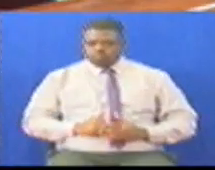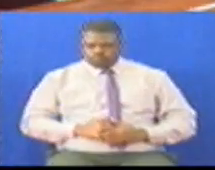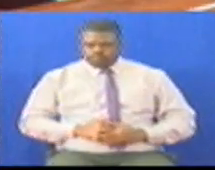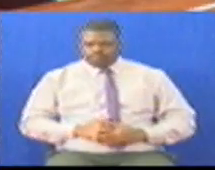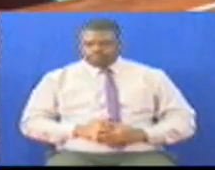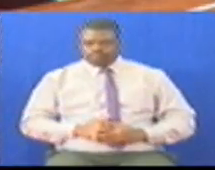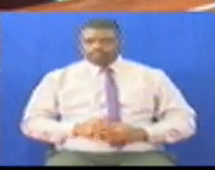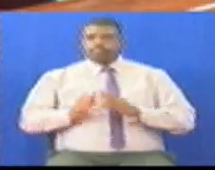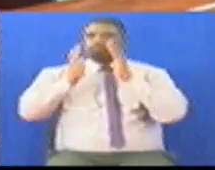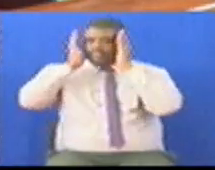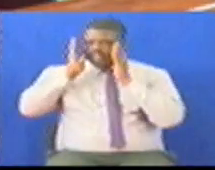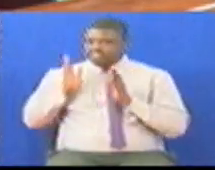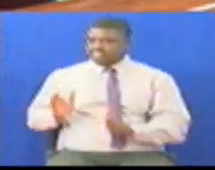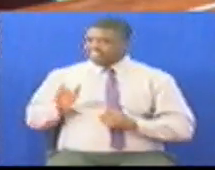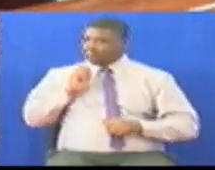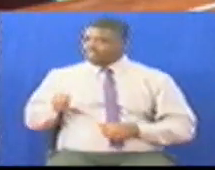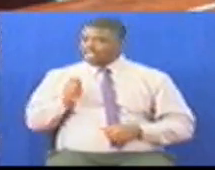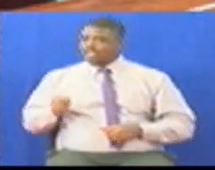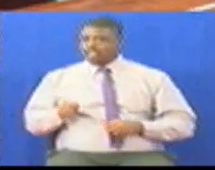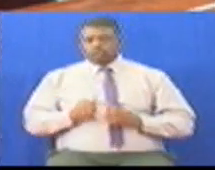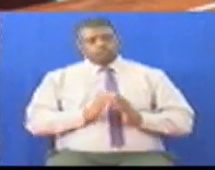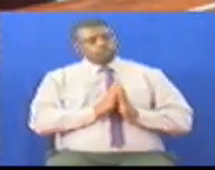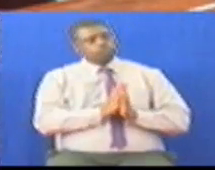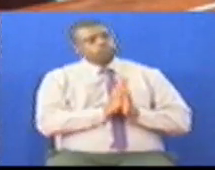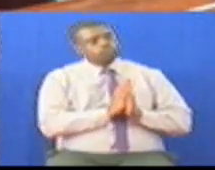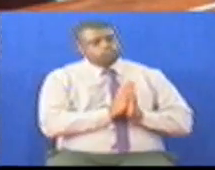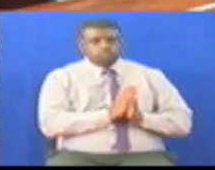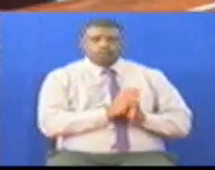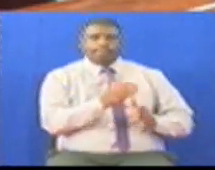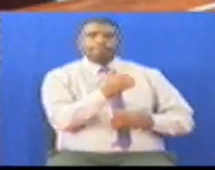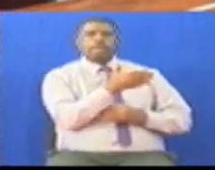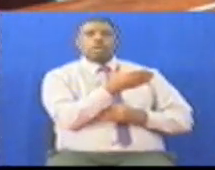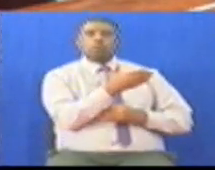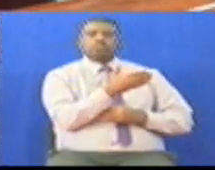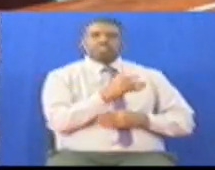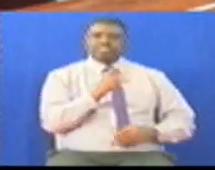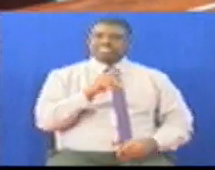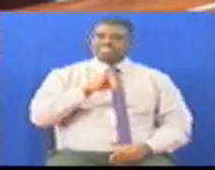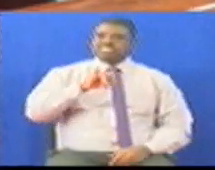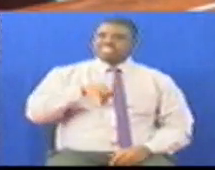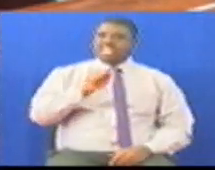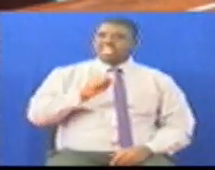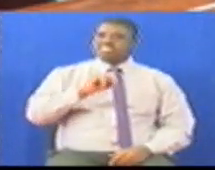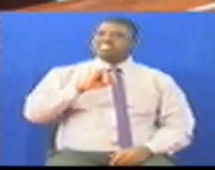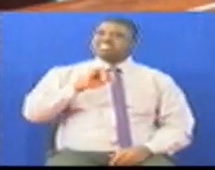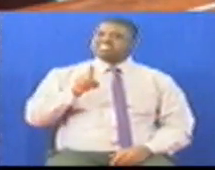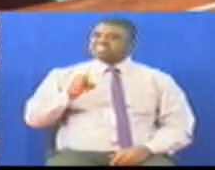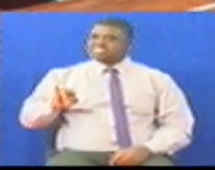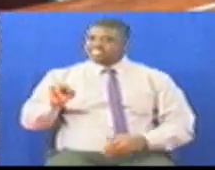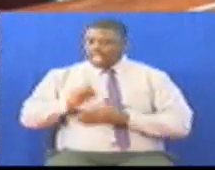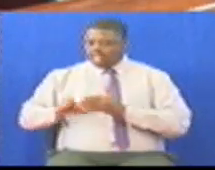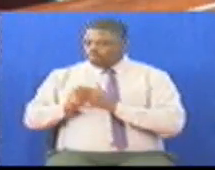Mheshimiwa Speaker, nawashukuru Balozi Mhandisi John William Kijazi, Katibu Mkuu